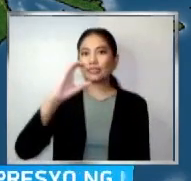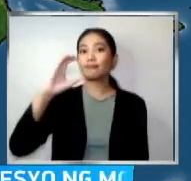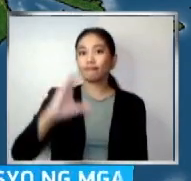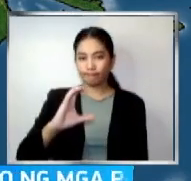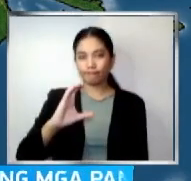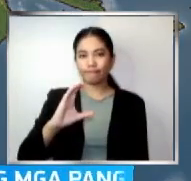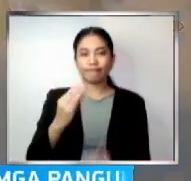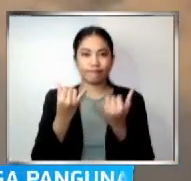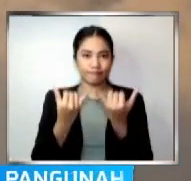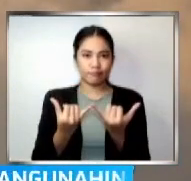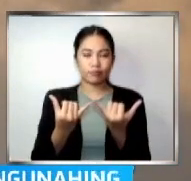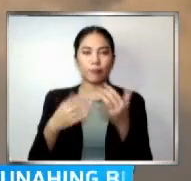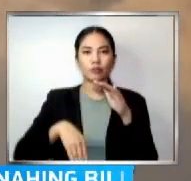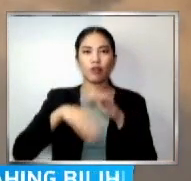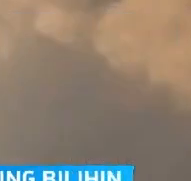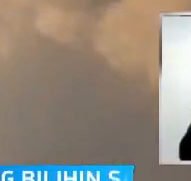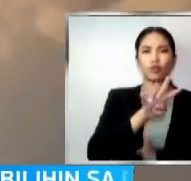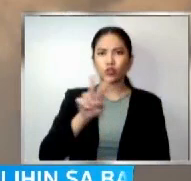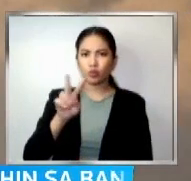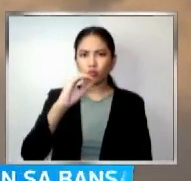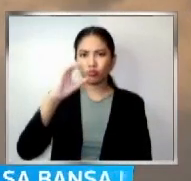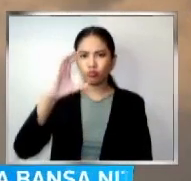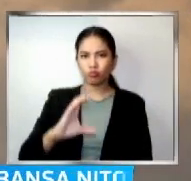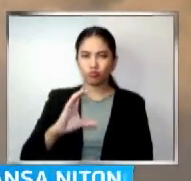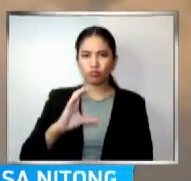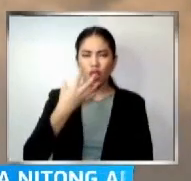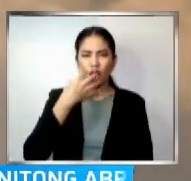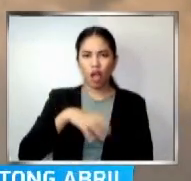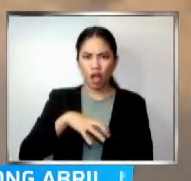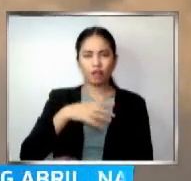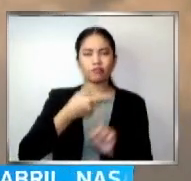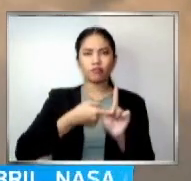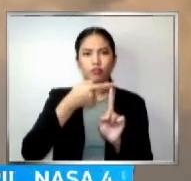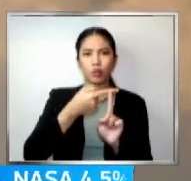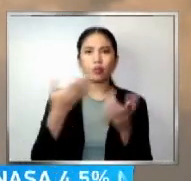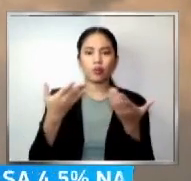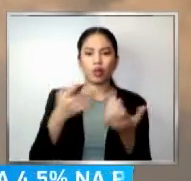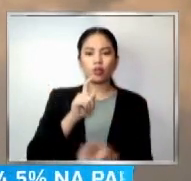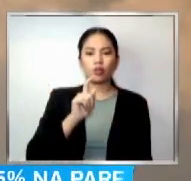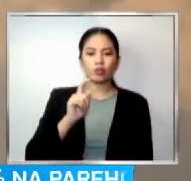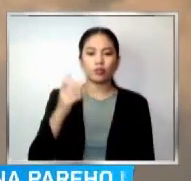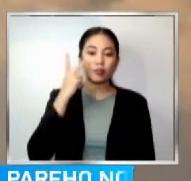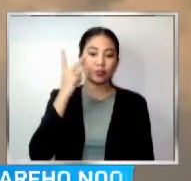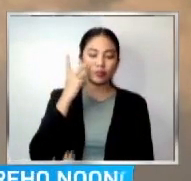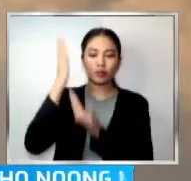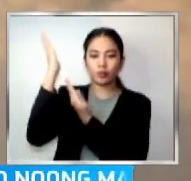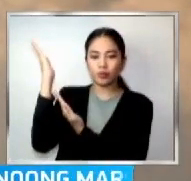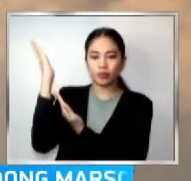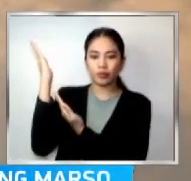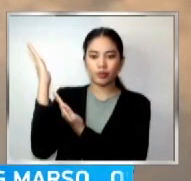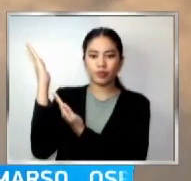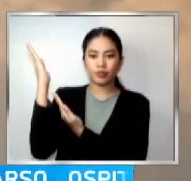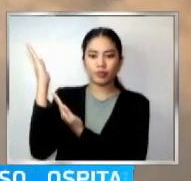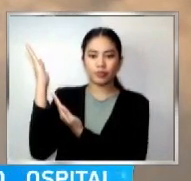umabot sa 42 degrees Celsius ang init factor sa Tuguegarao at Cabanatuan, 40 degrees Celsius sa Tagbilaran at